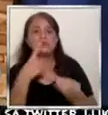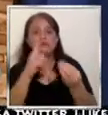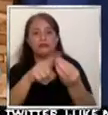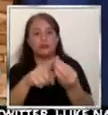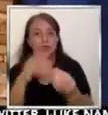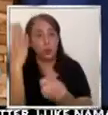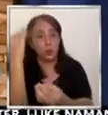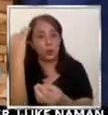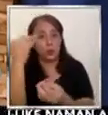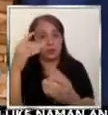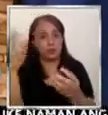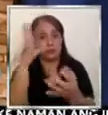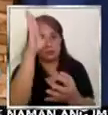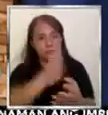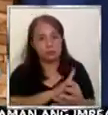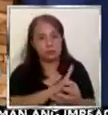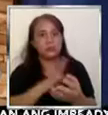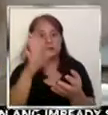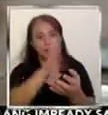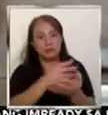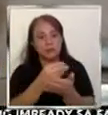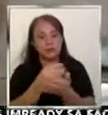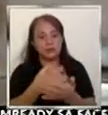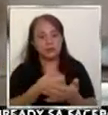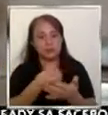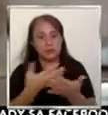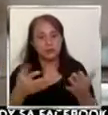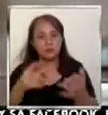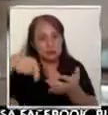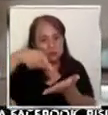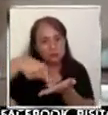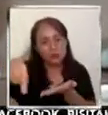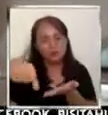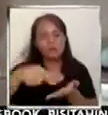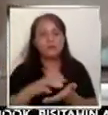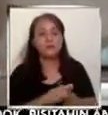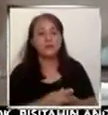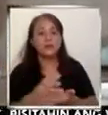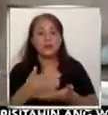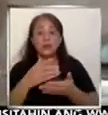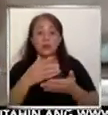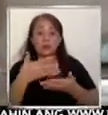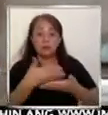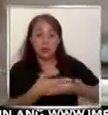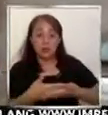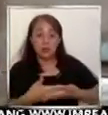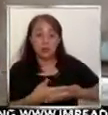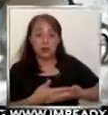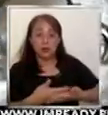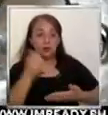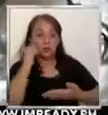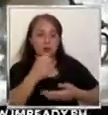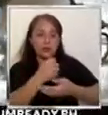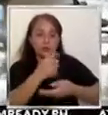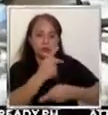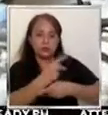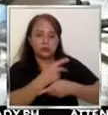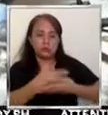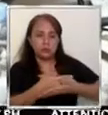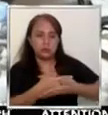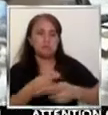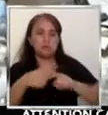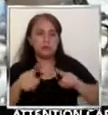property daw yun. Bayaran ko daw. Karga ni Jodeline ng kanyang baby sa lahat ng oras. Pero sinubukan pa rin daw siyang